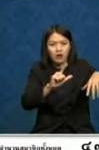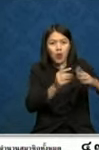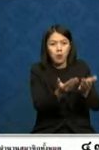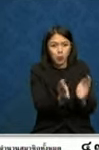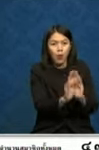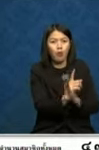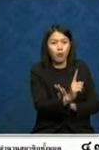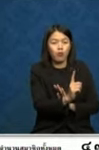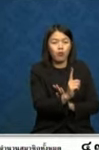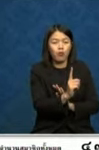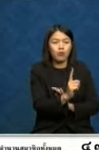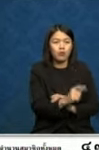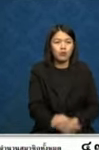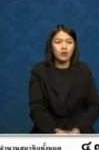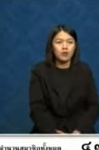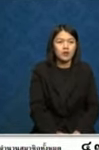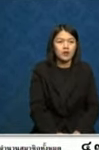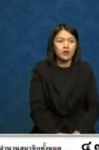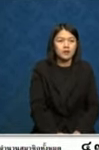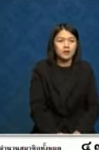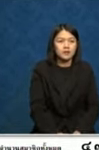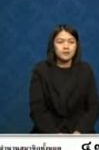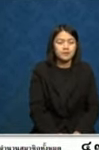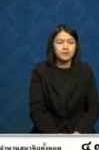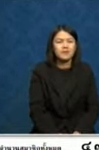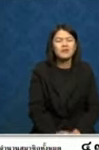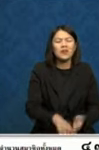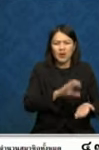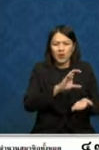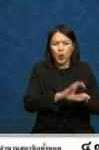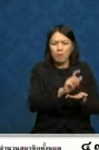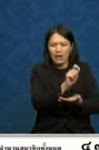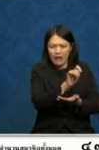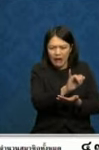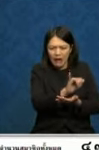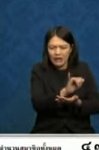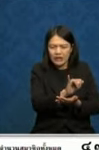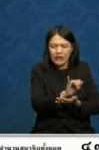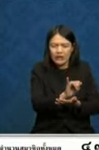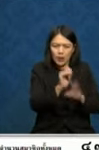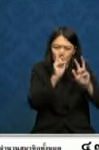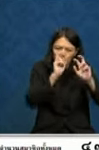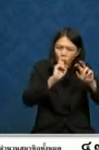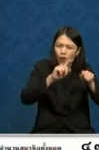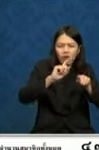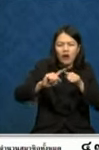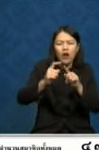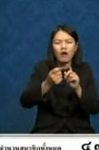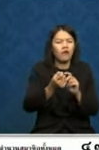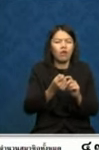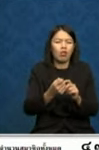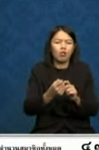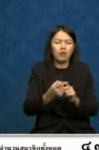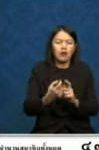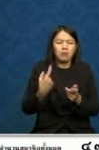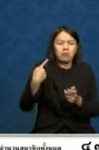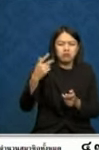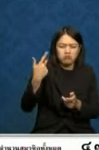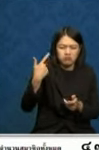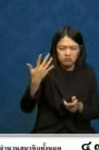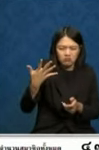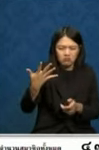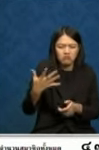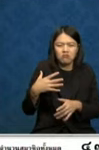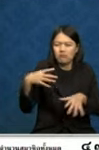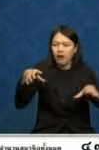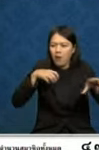วจริงๆยังมีเรื่องของงบเกี่ยวกับ AI วิเคราะห์ภัยคุกคามนู่นนี่นั่นซึ่งไร้สาระเป็นการดึงเอาข้อมูลจากหน่วย